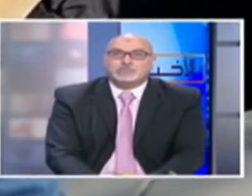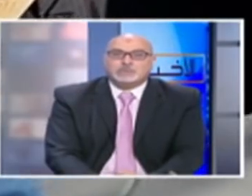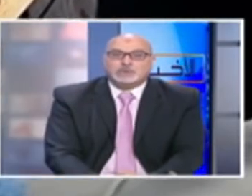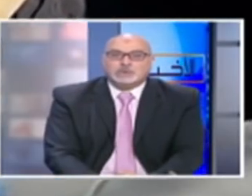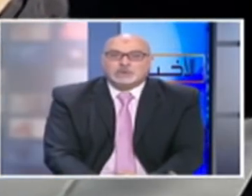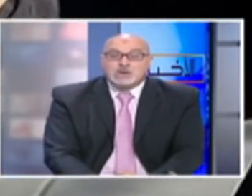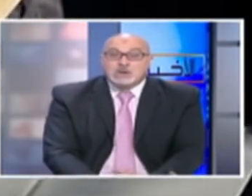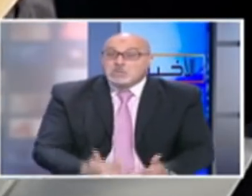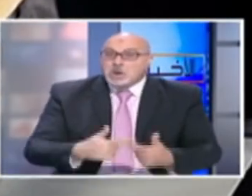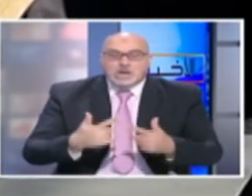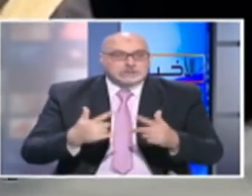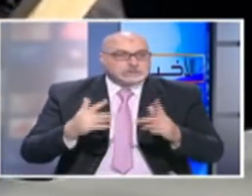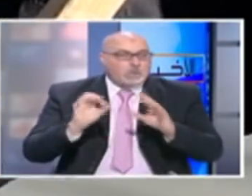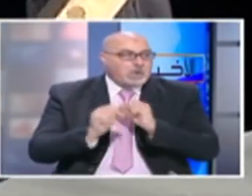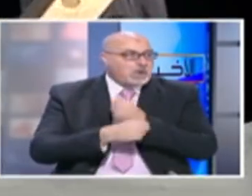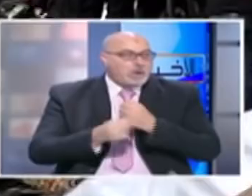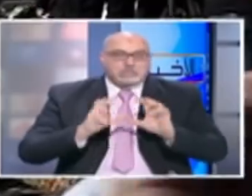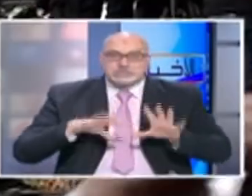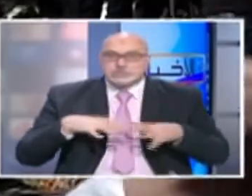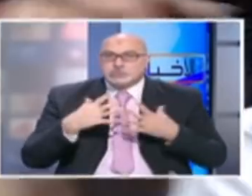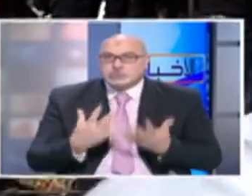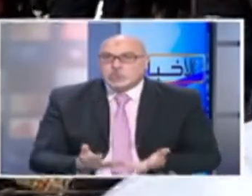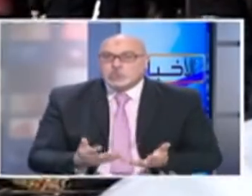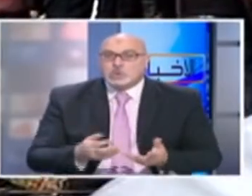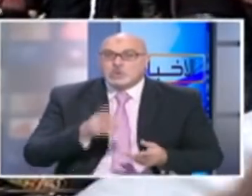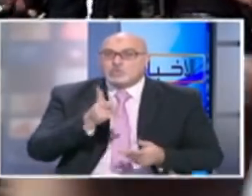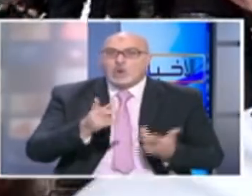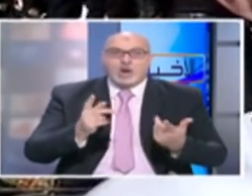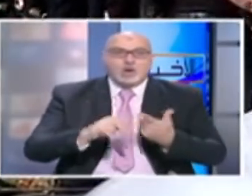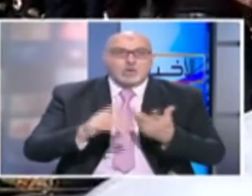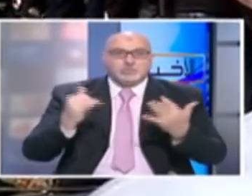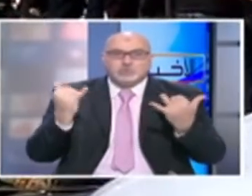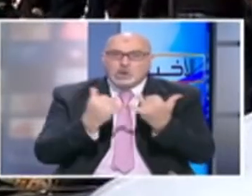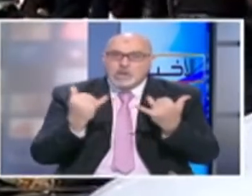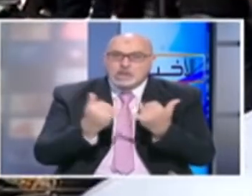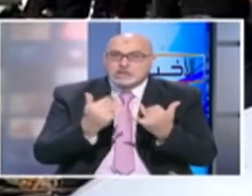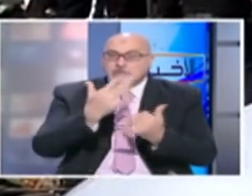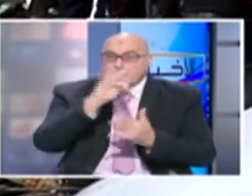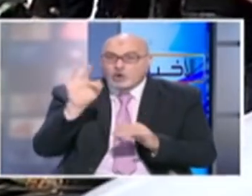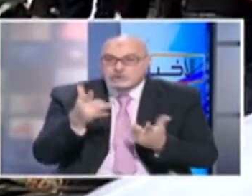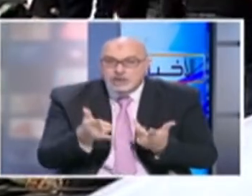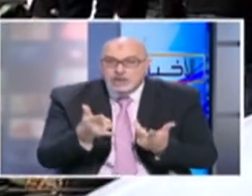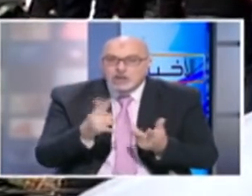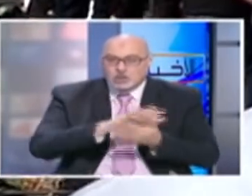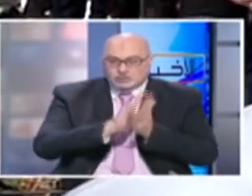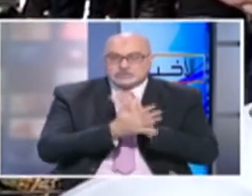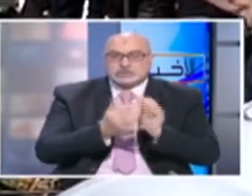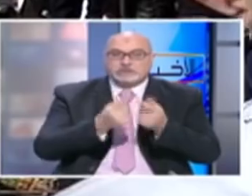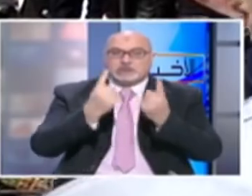نحن مصدومون من الصمت الدولي الذي تمارسه وسائل الإعلام وخاصة في فرنسا بخصوص هذه